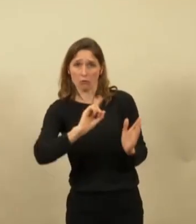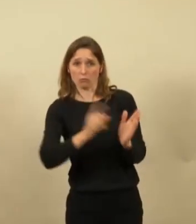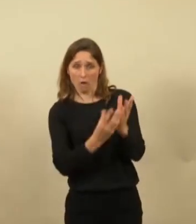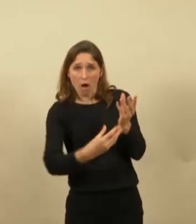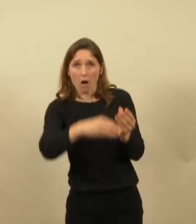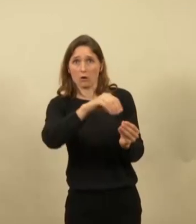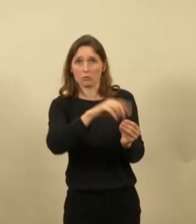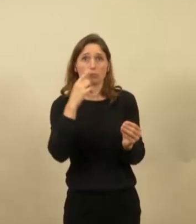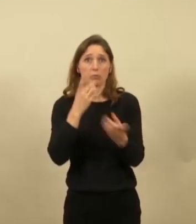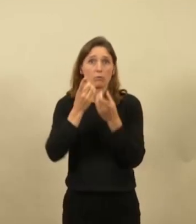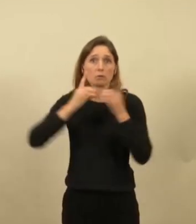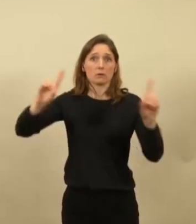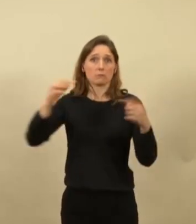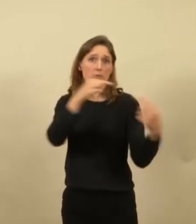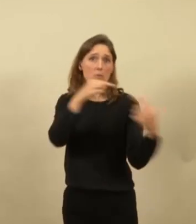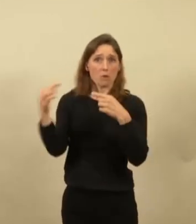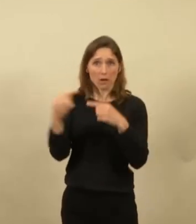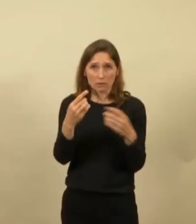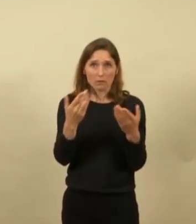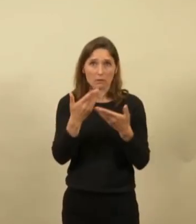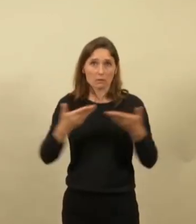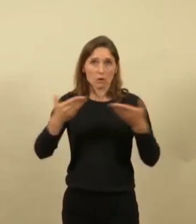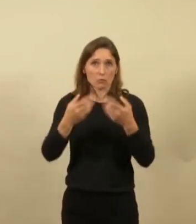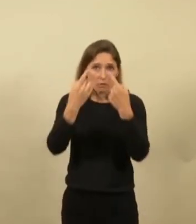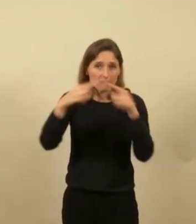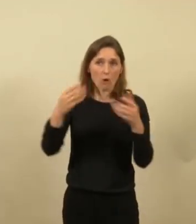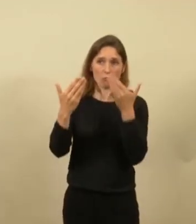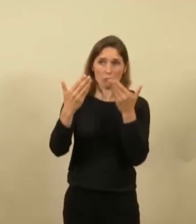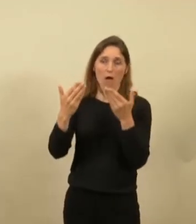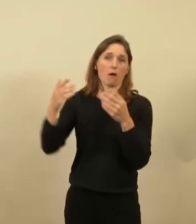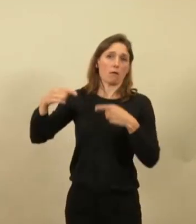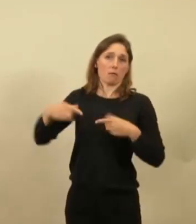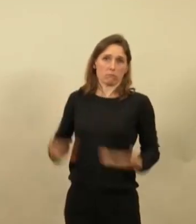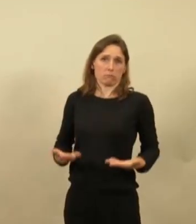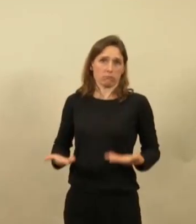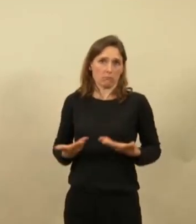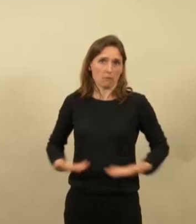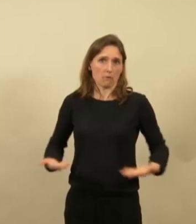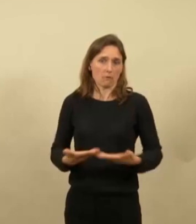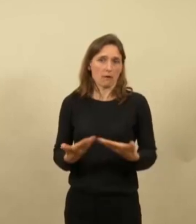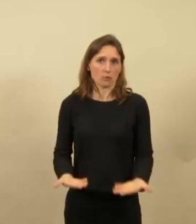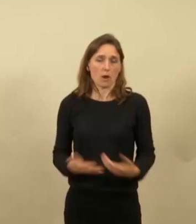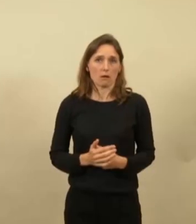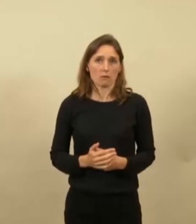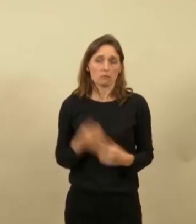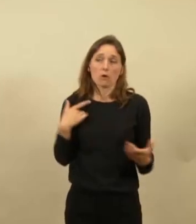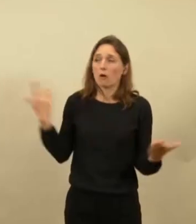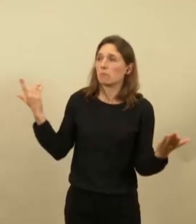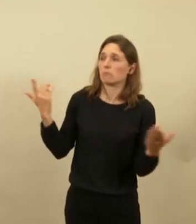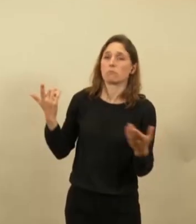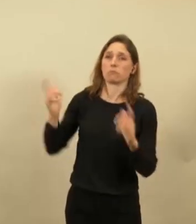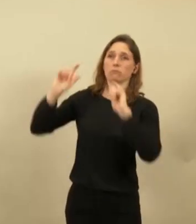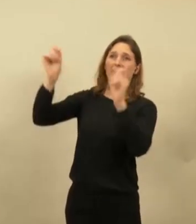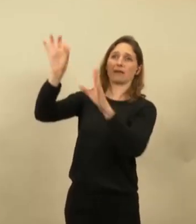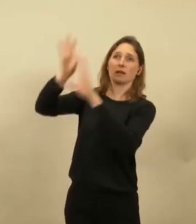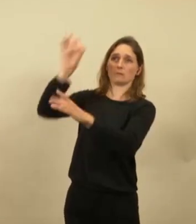dans des conditions différentes en abandonnant l'idée que tout type de mandats seraient par nature immuable tout au long de